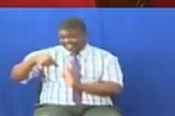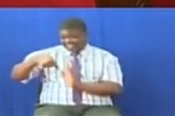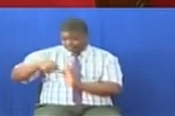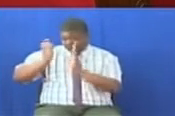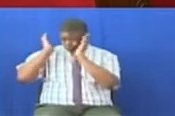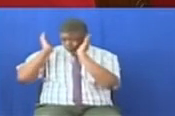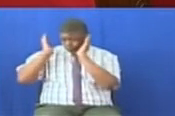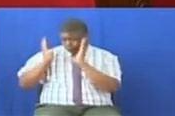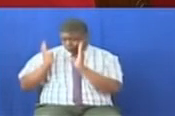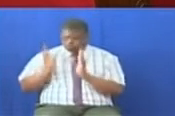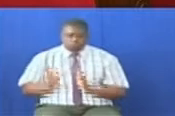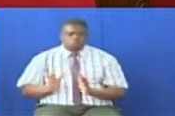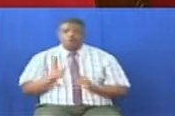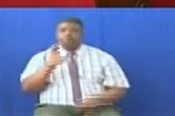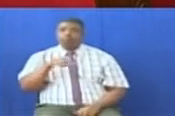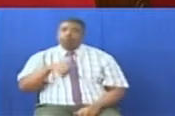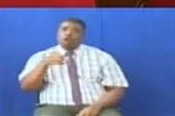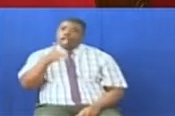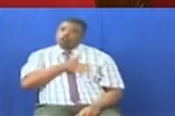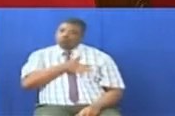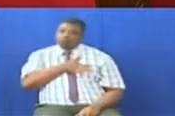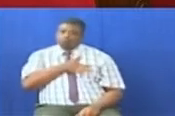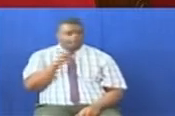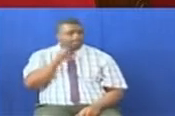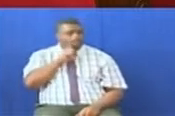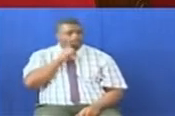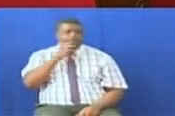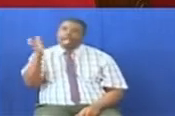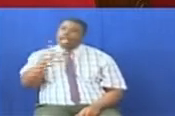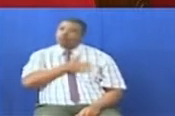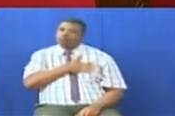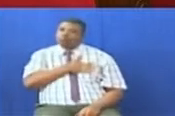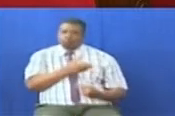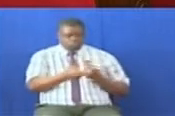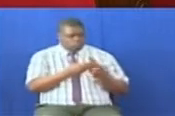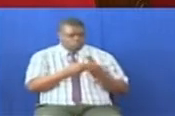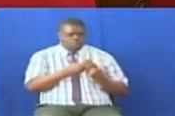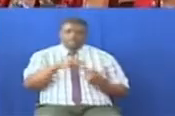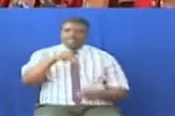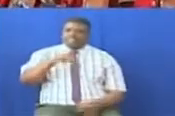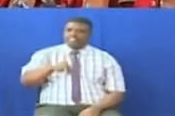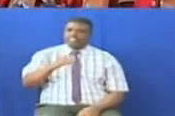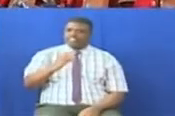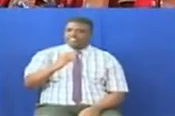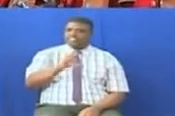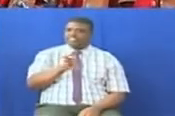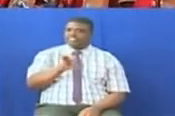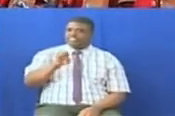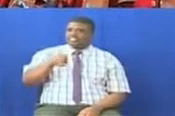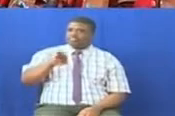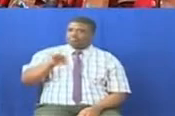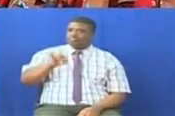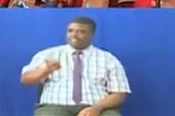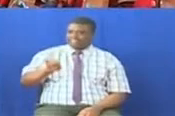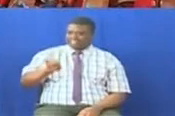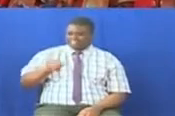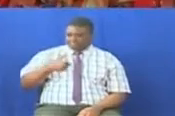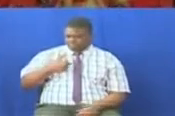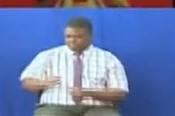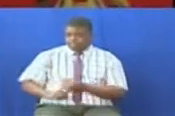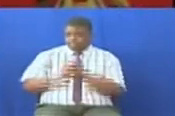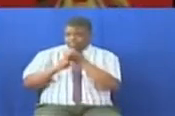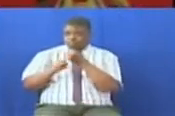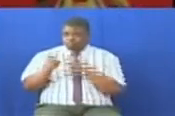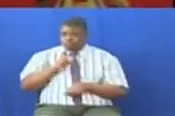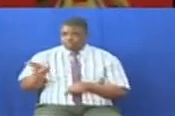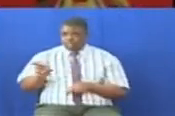mkoa, mama yangu Dr. Rehema Nchimbi. Kwa haya machache naunga mkono hoja na kushukuru